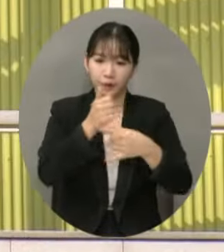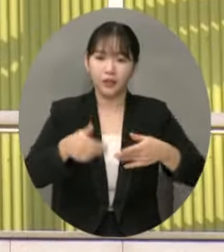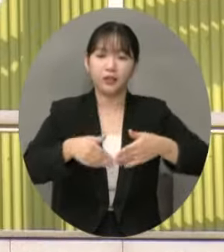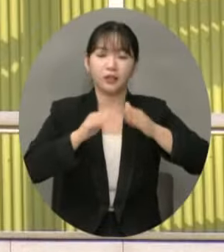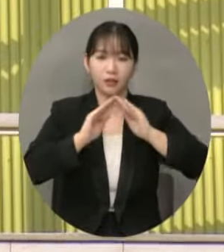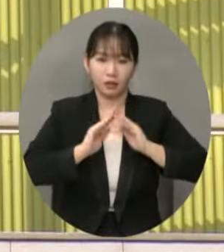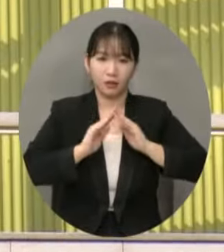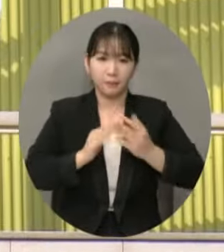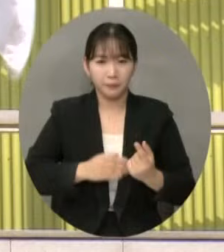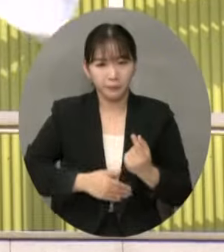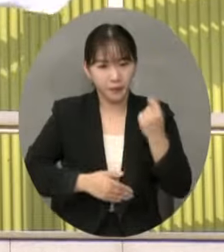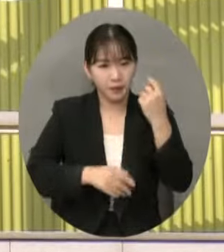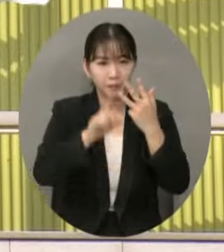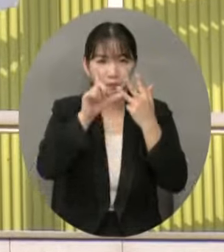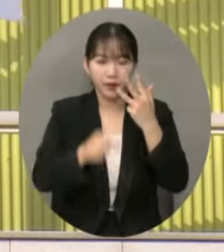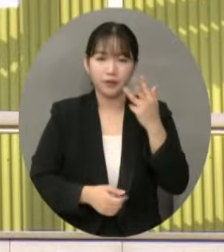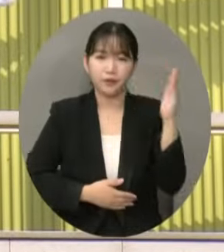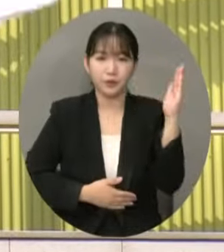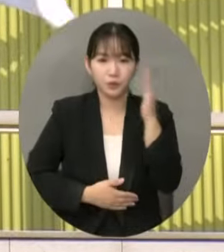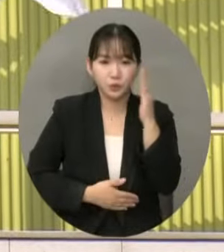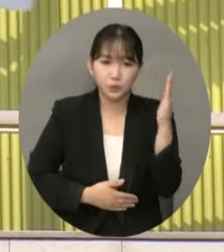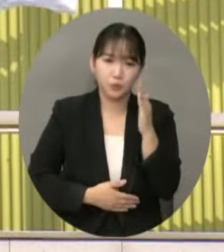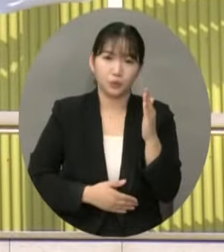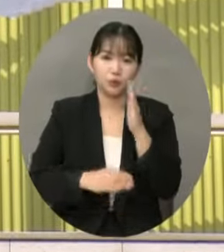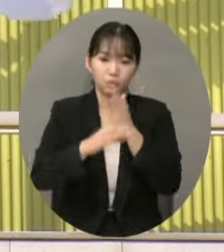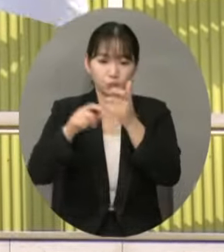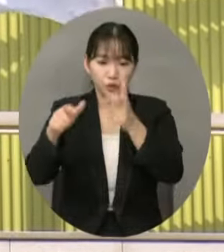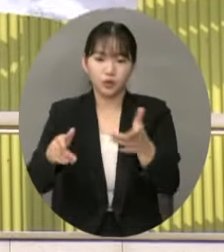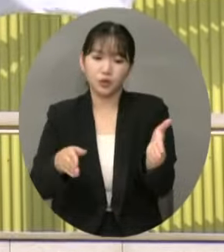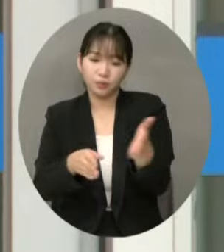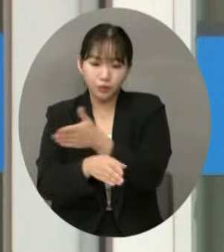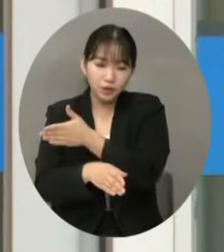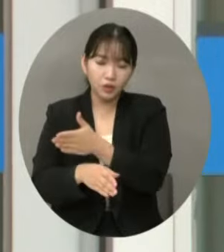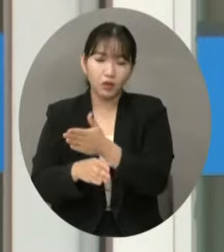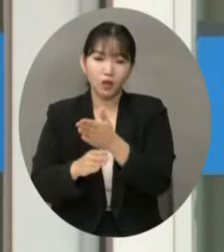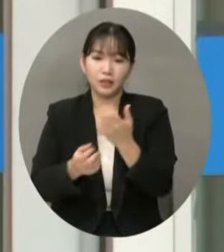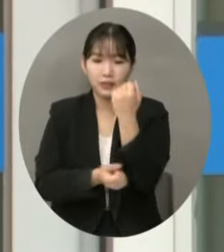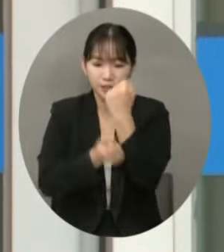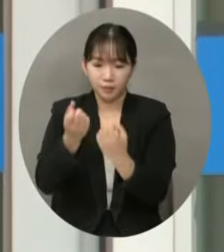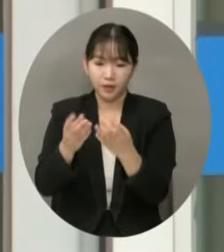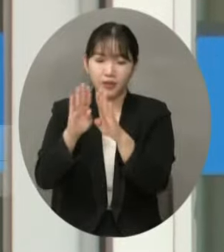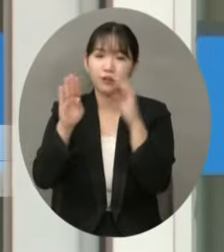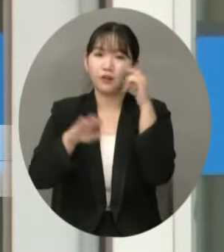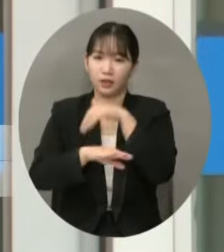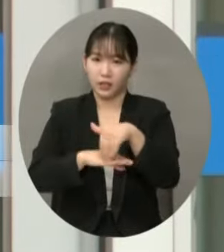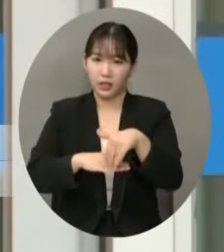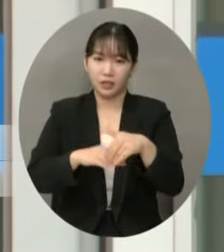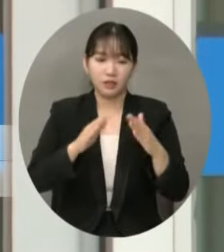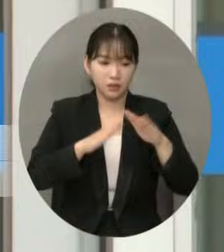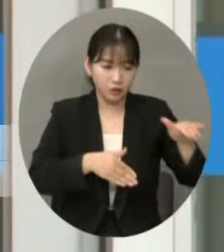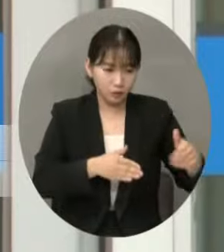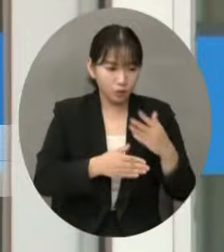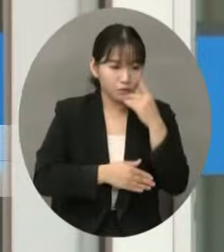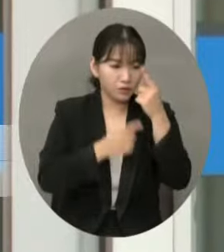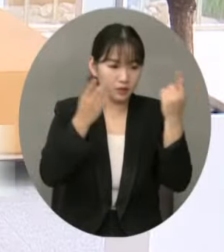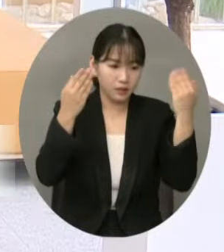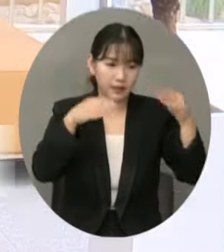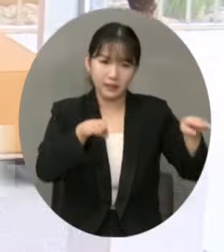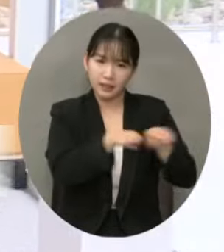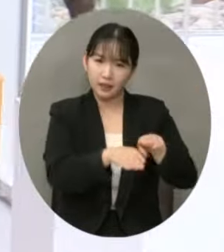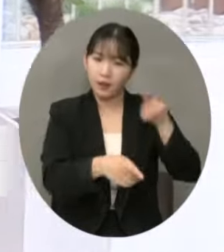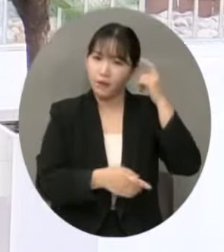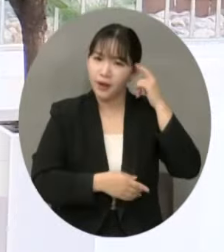구성하고 빠르면 다음 달 중부권부터 공청회를 연다는 계획. 전라남도가 순천대의 공모 불참 이유에